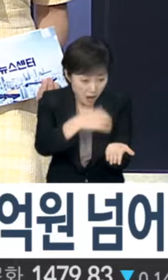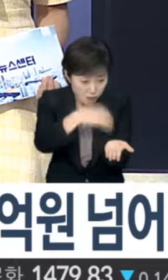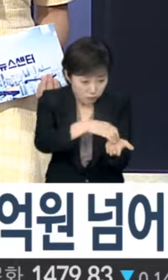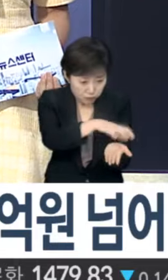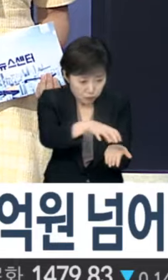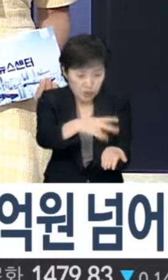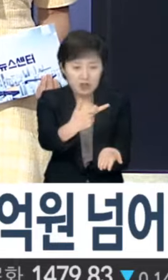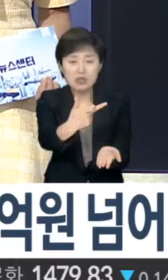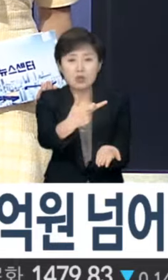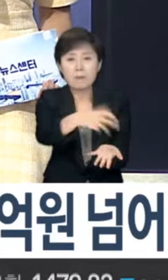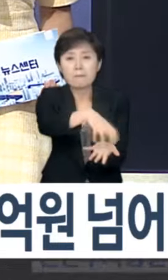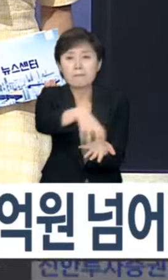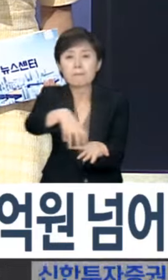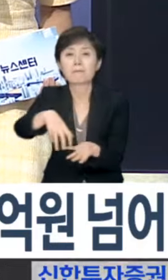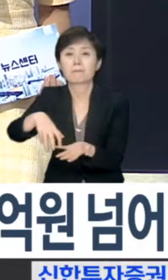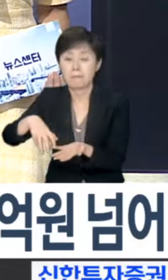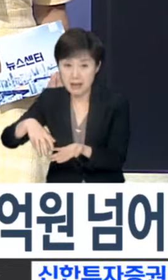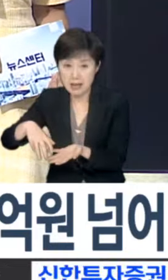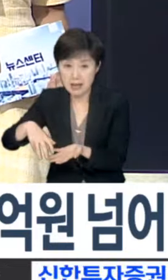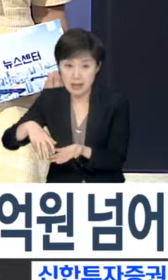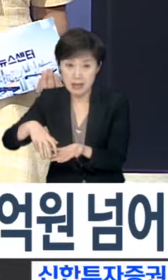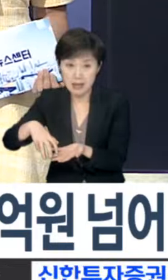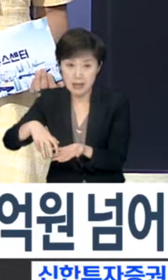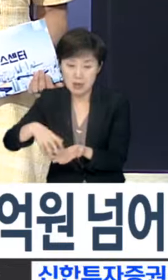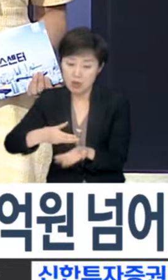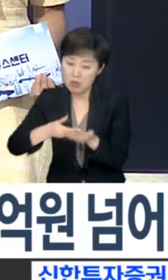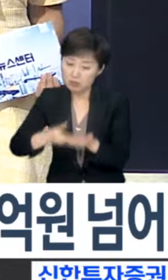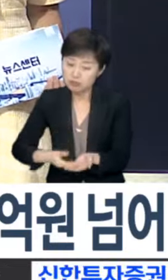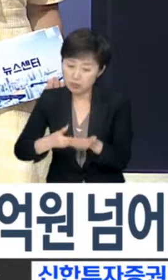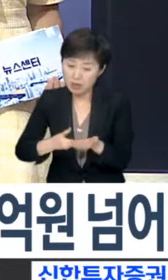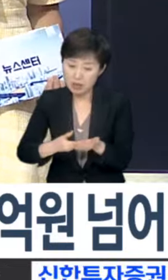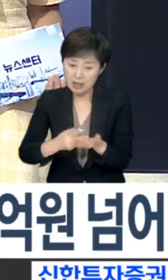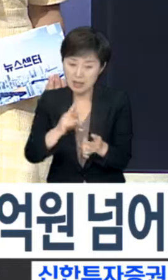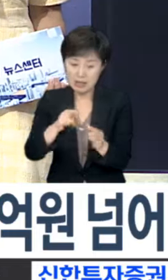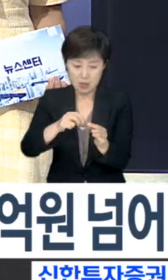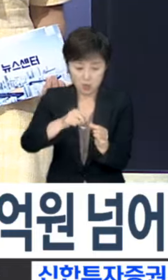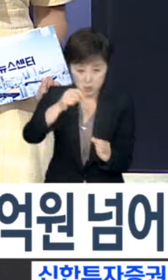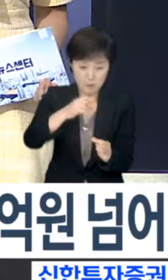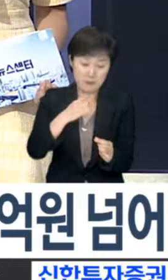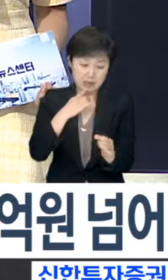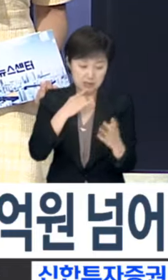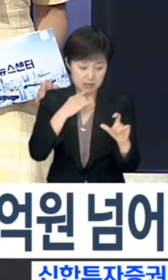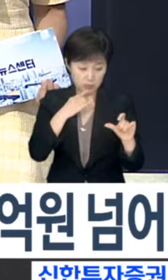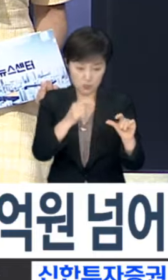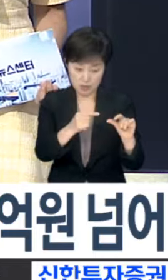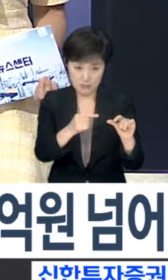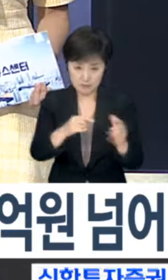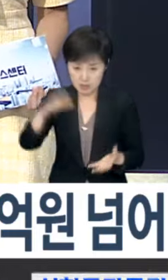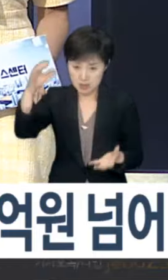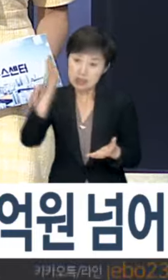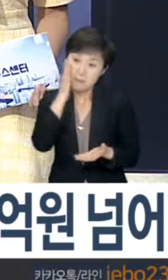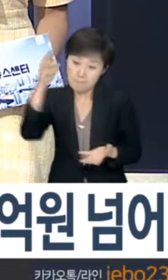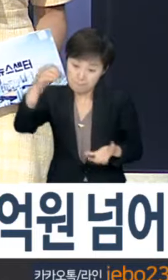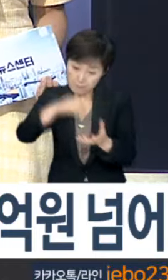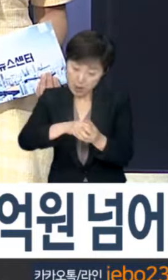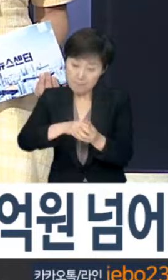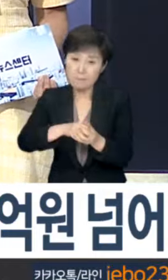산삼을 채취했다고 밝혔습니다. 이 산삼의 무게는 모삼 무게 45g을 포함해 전체